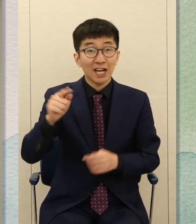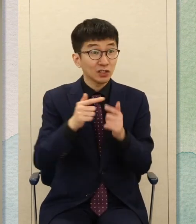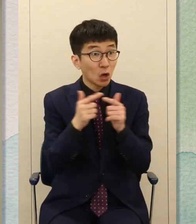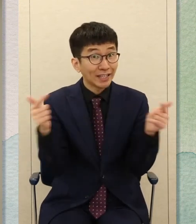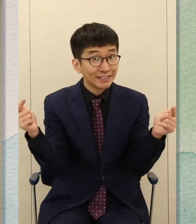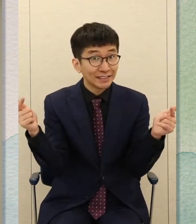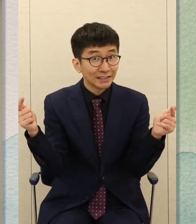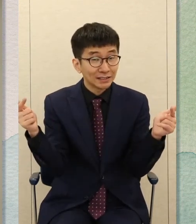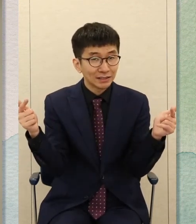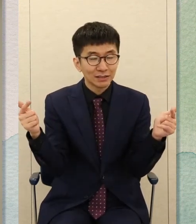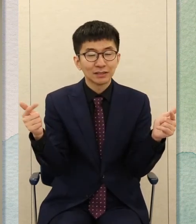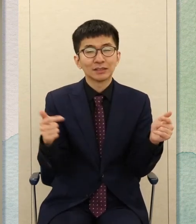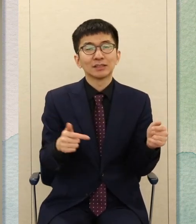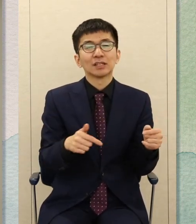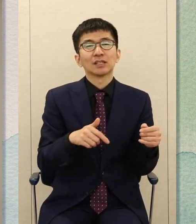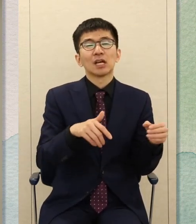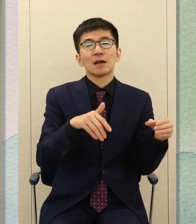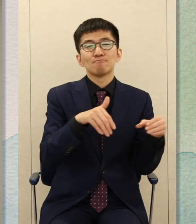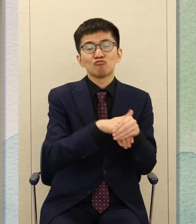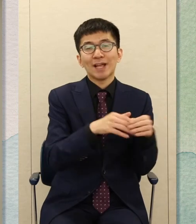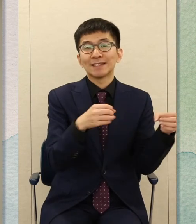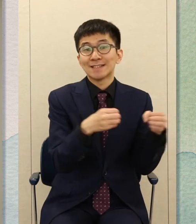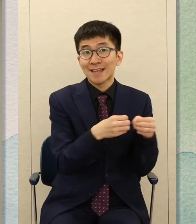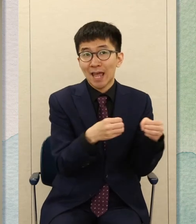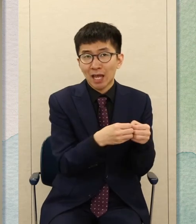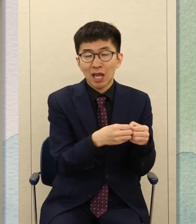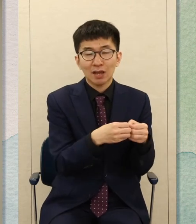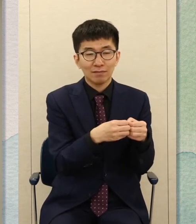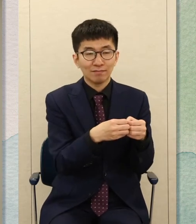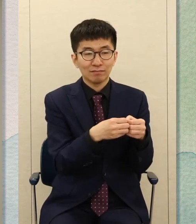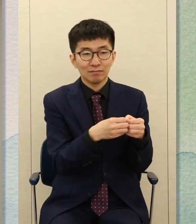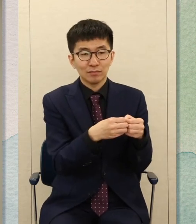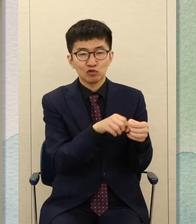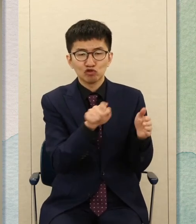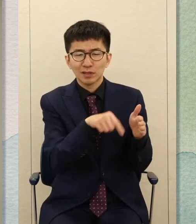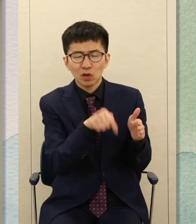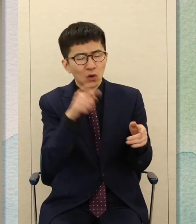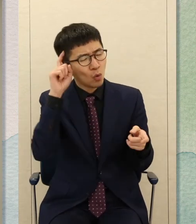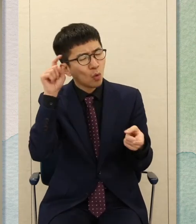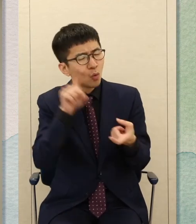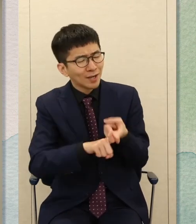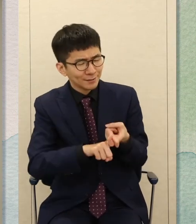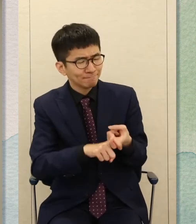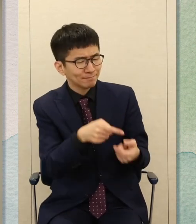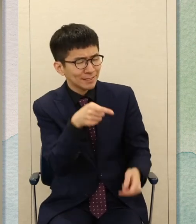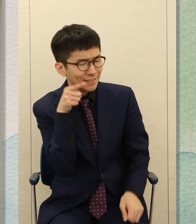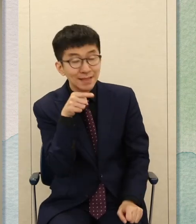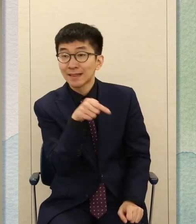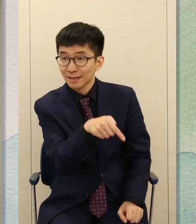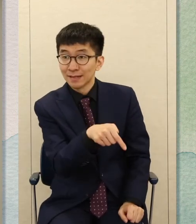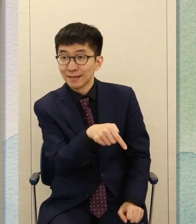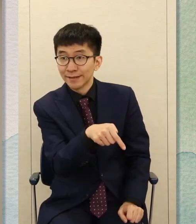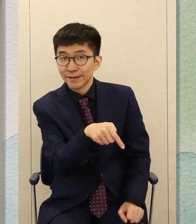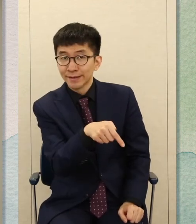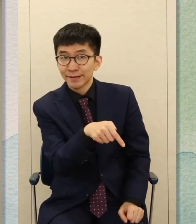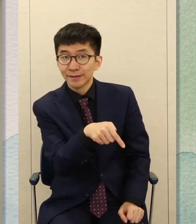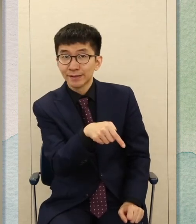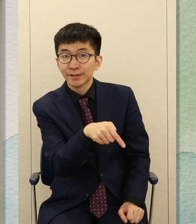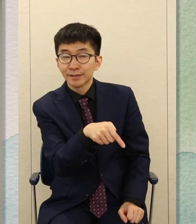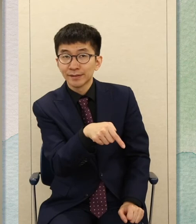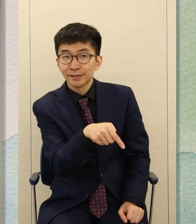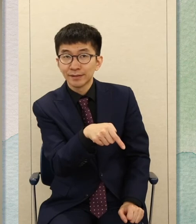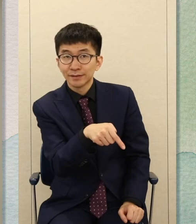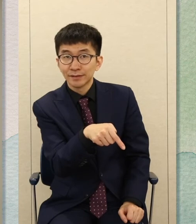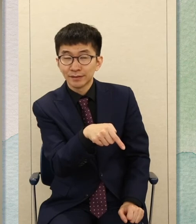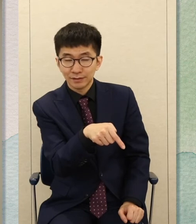작품들처럼 문학의 고전, 현재 가장 독자들이 관심을 가지고 있는 그런 문학의 고전, 예, 좋은